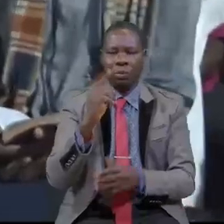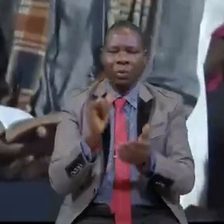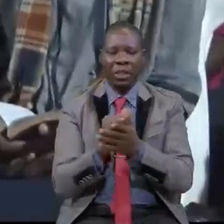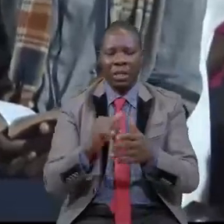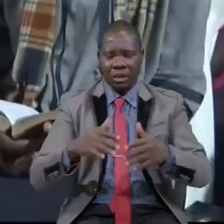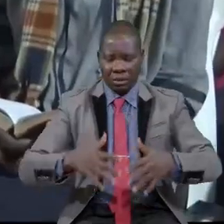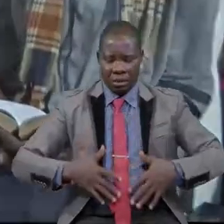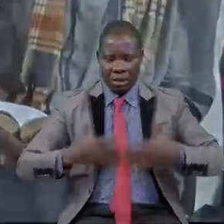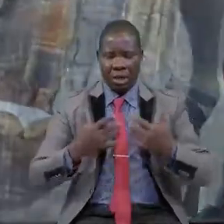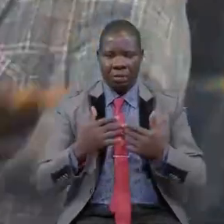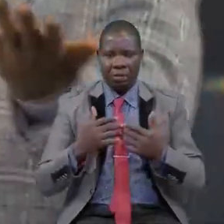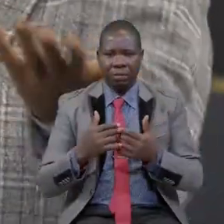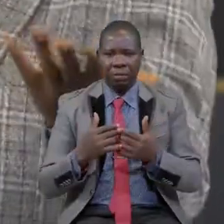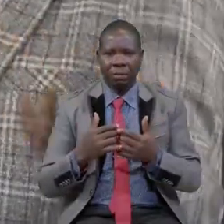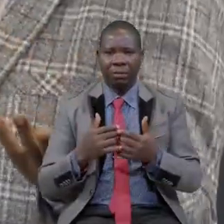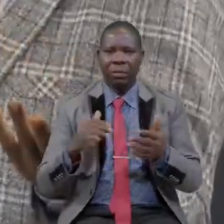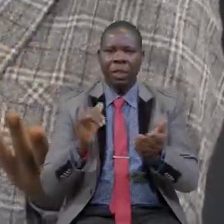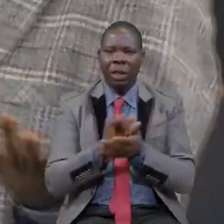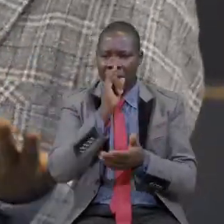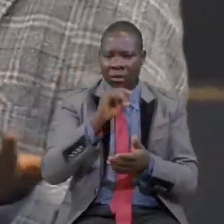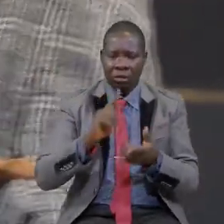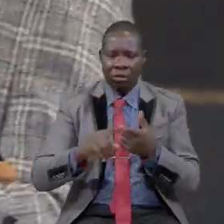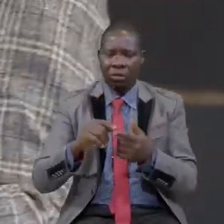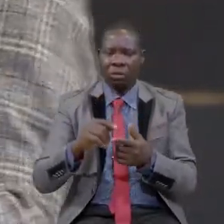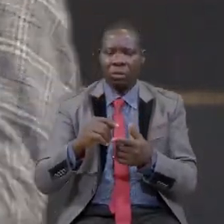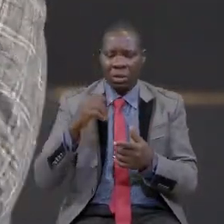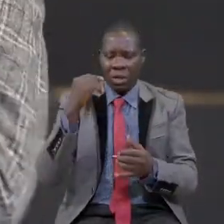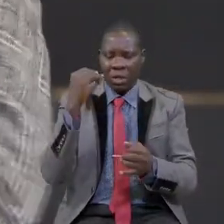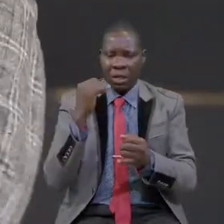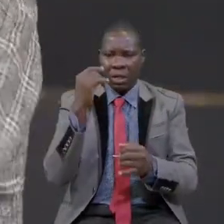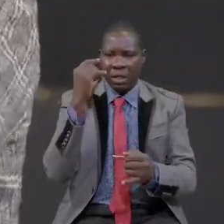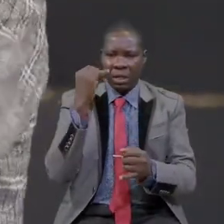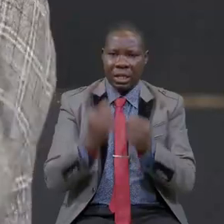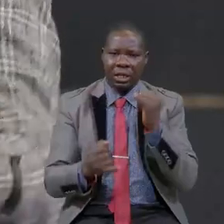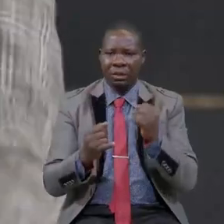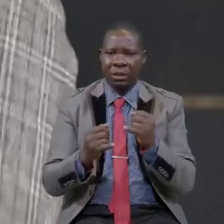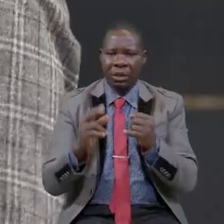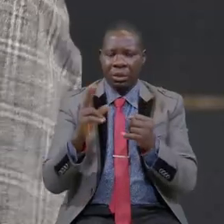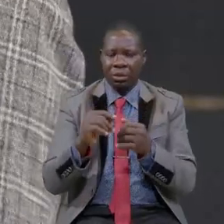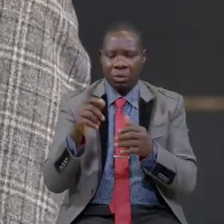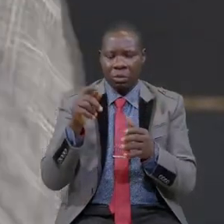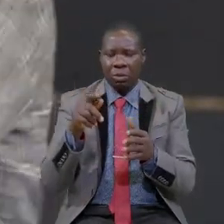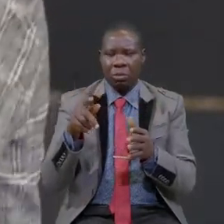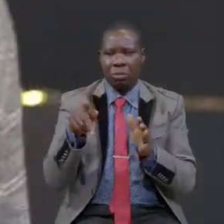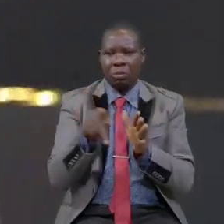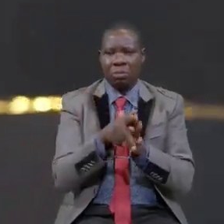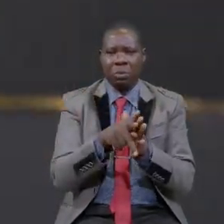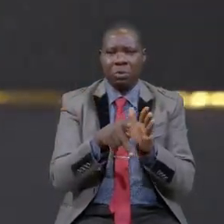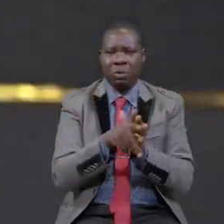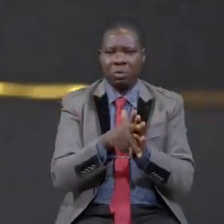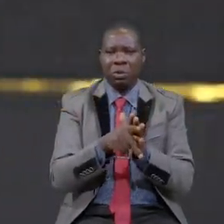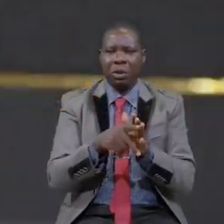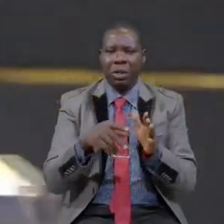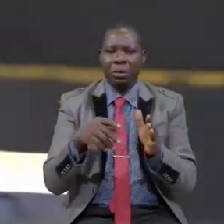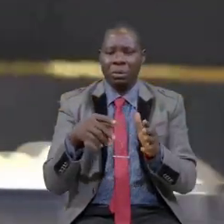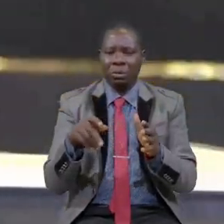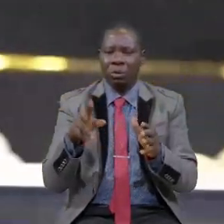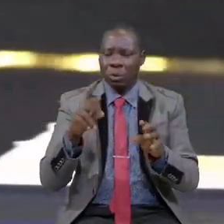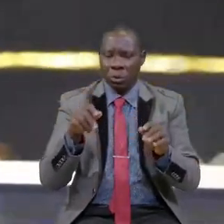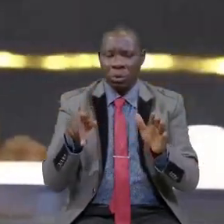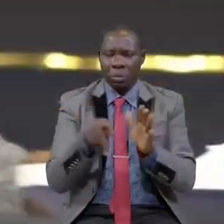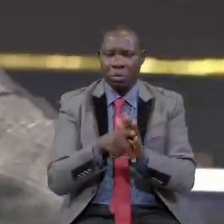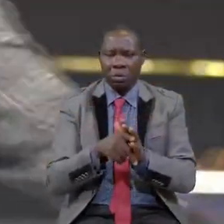Cette vie qui s'est effondrée, plus de principes dans ta vie, tous les principes ont disparu.